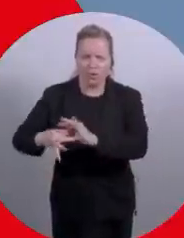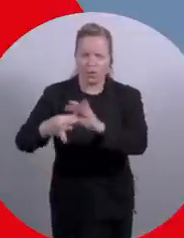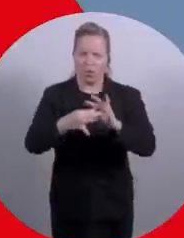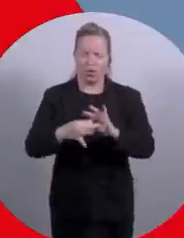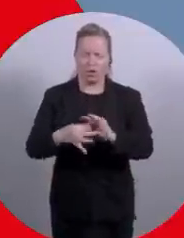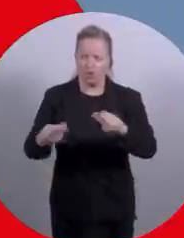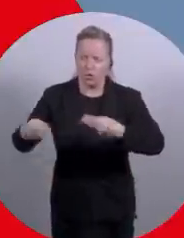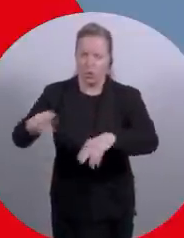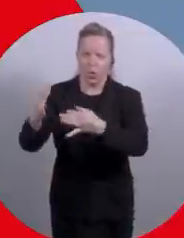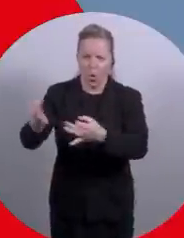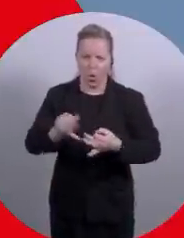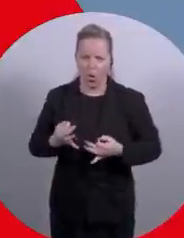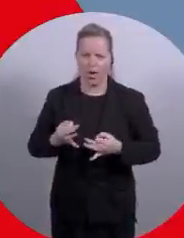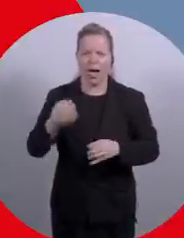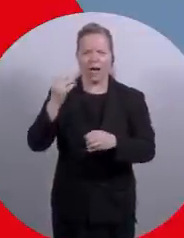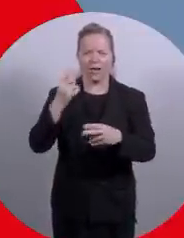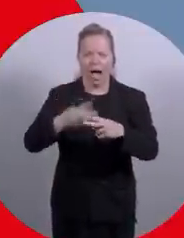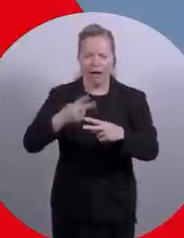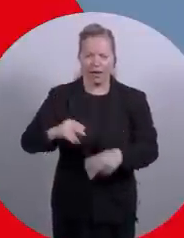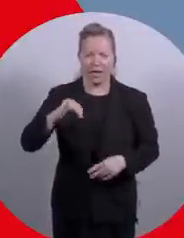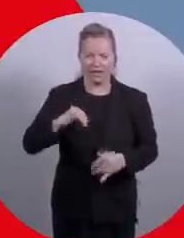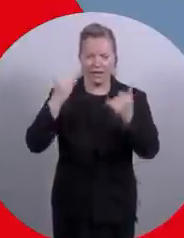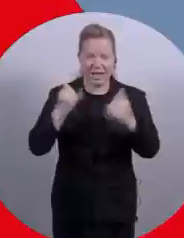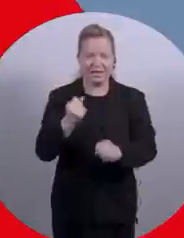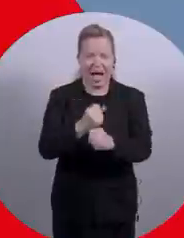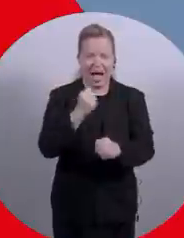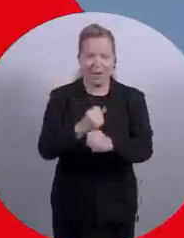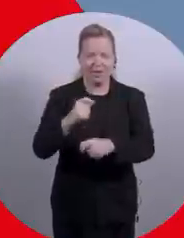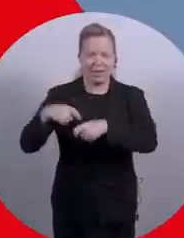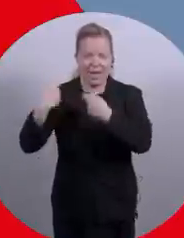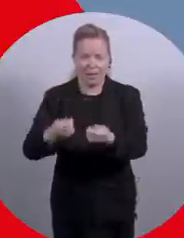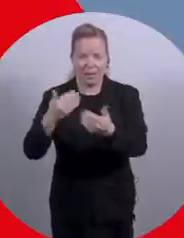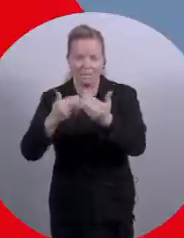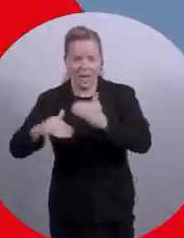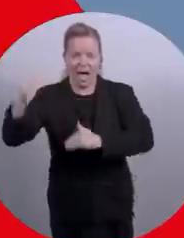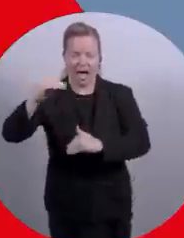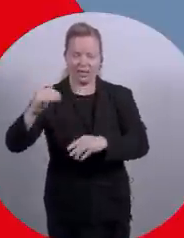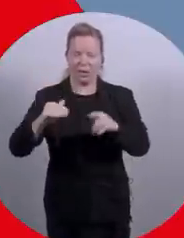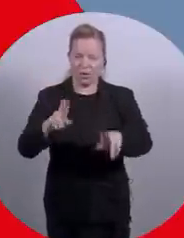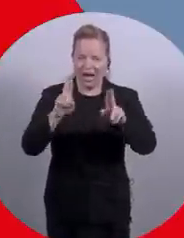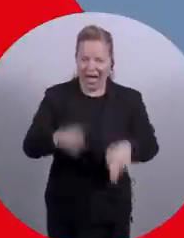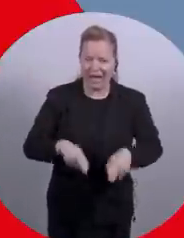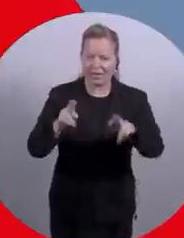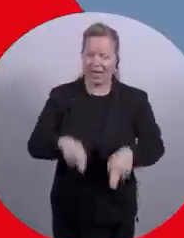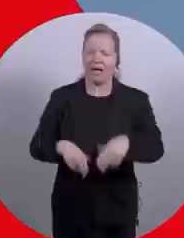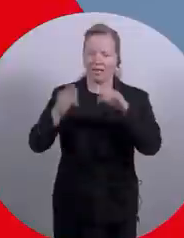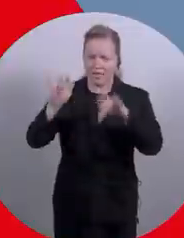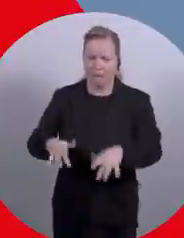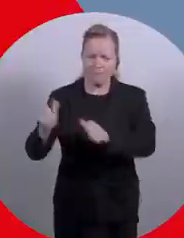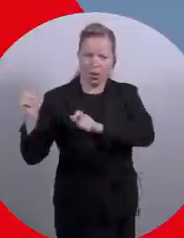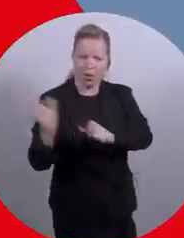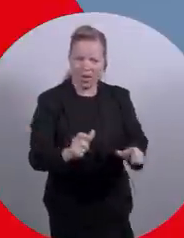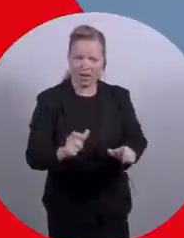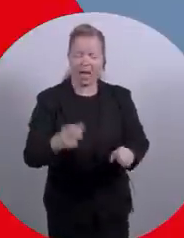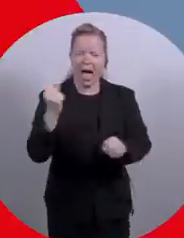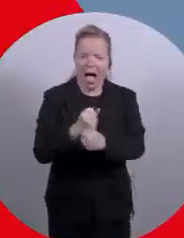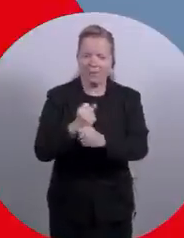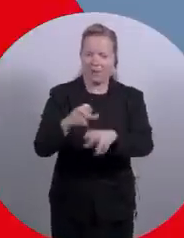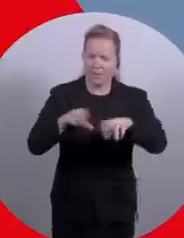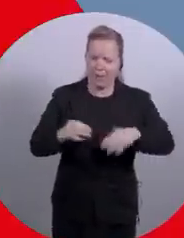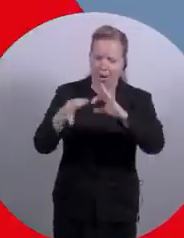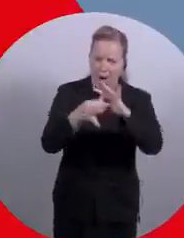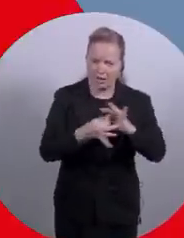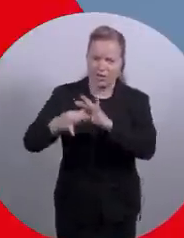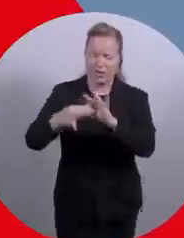Krankenkasse wo jetzt die Arbeitgeber die Mehrheit haben die genau diese Rechte blockieren zu arbeiten im Organisation jeden Tag zurück